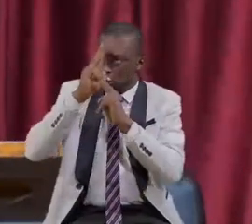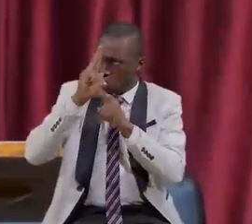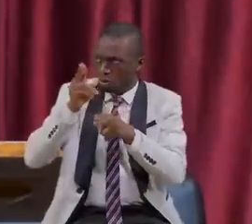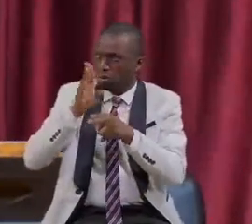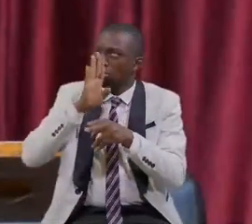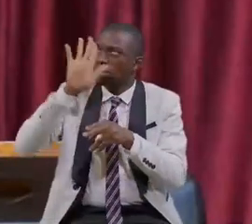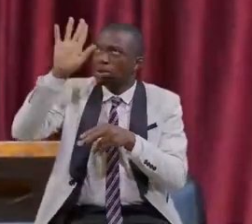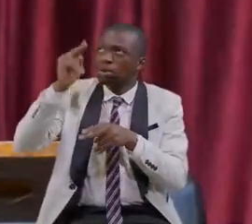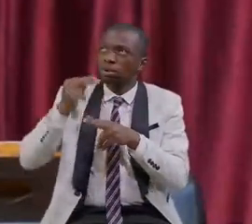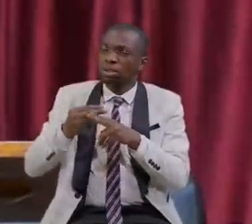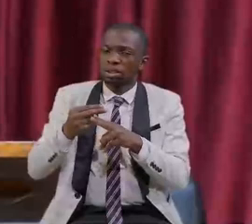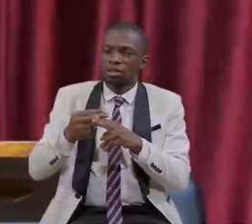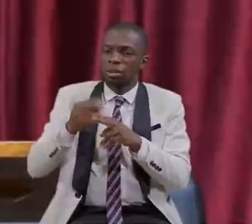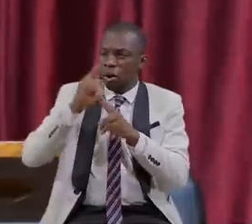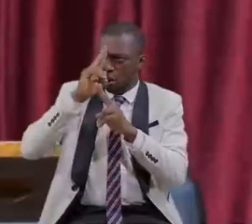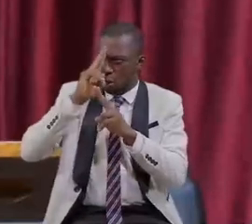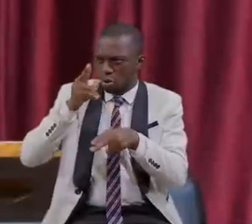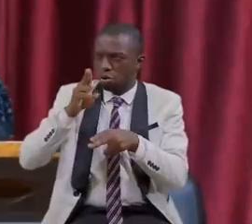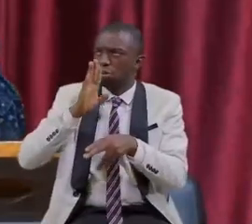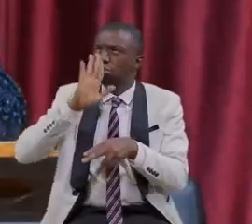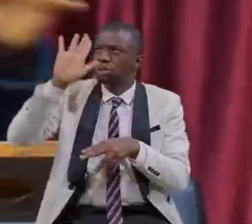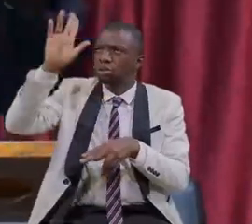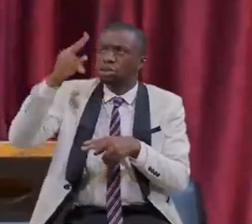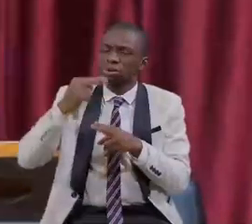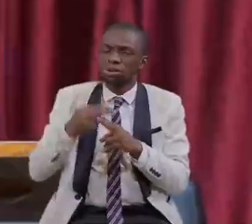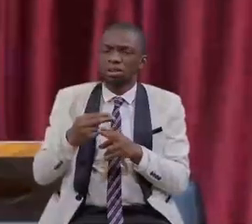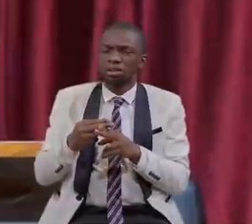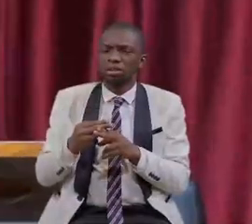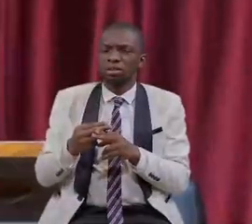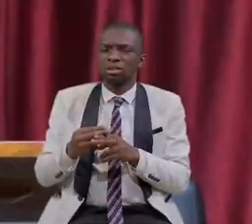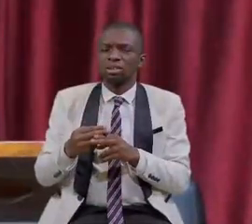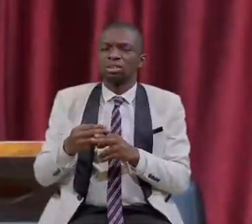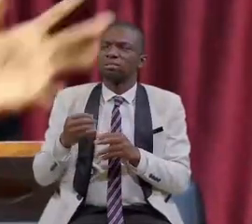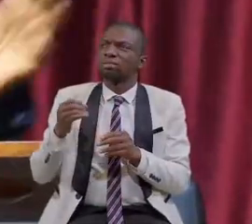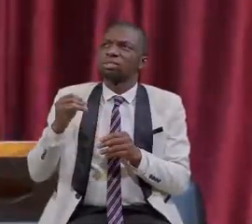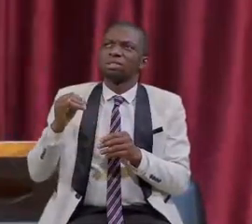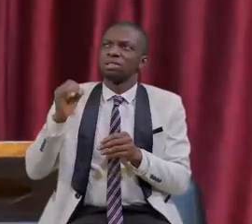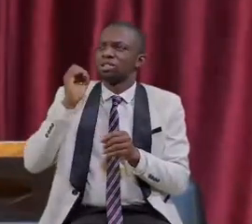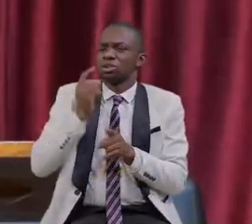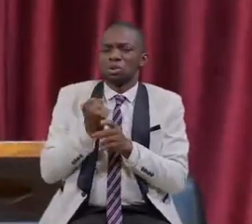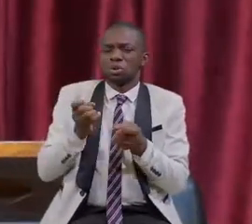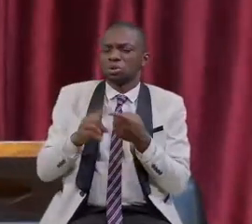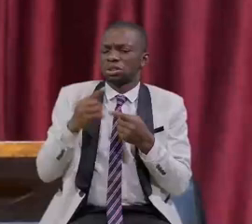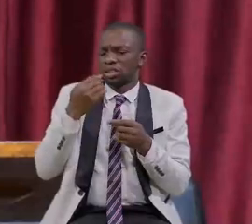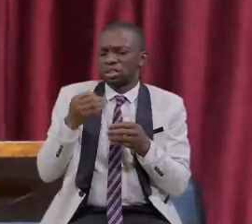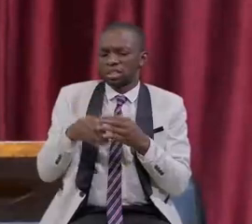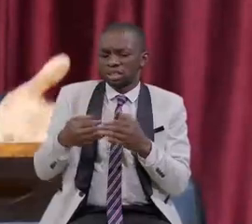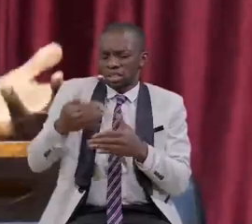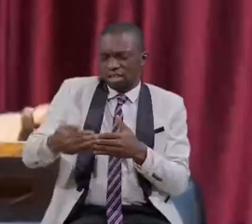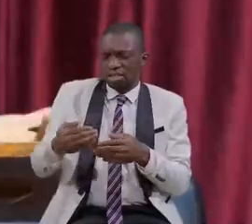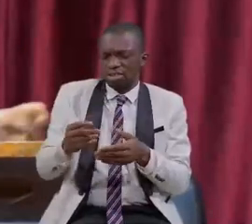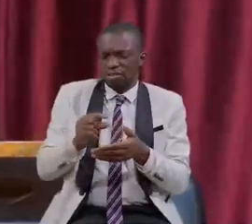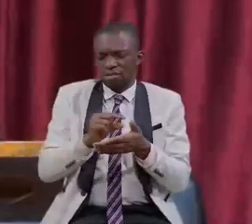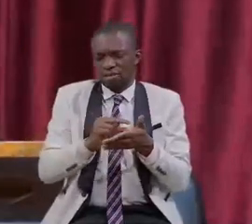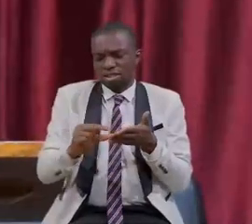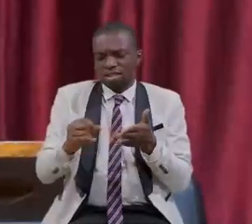que ton nom soit honoré, Le verset suivant